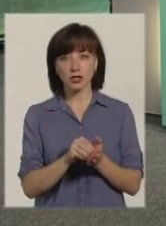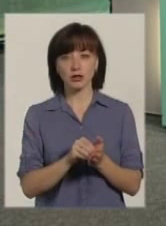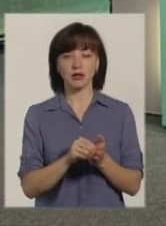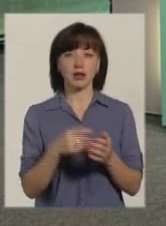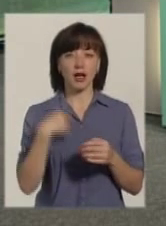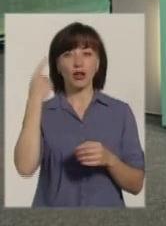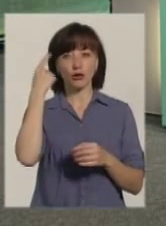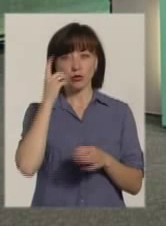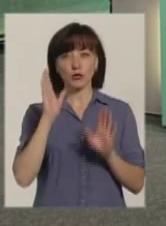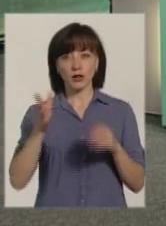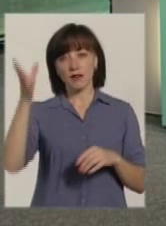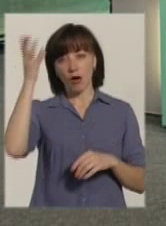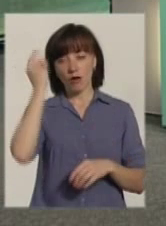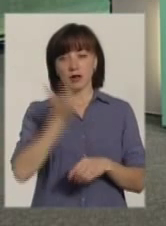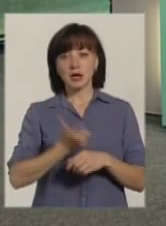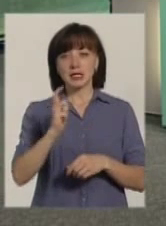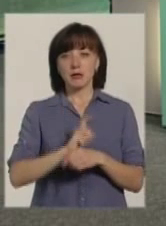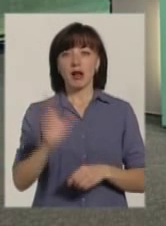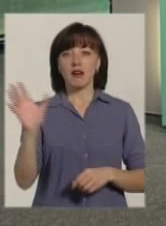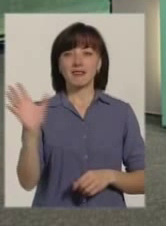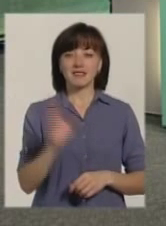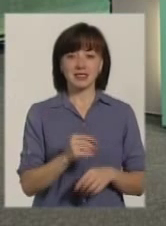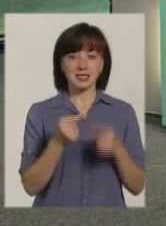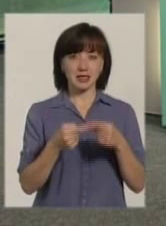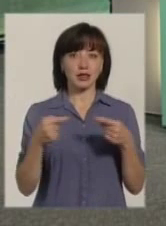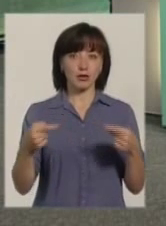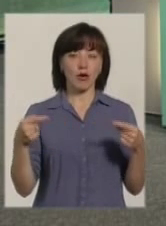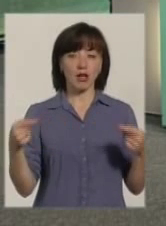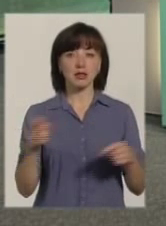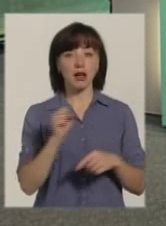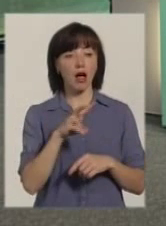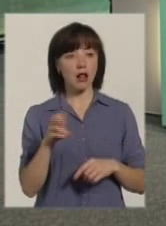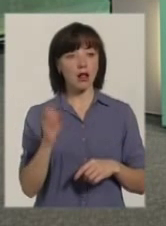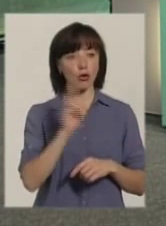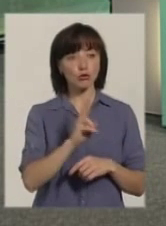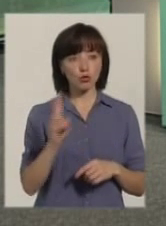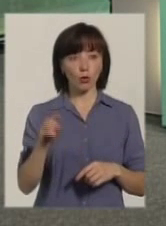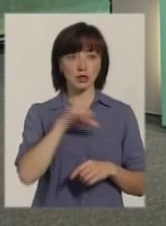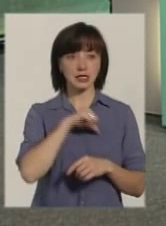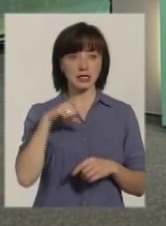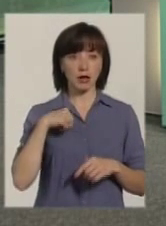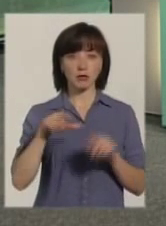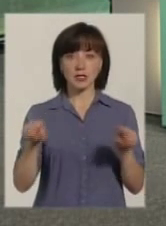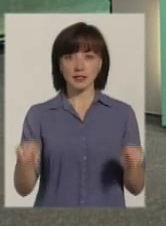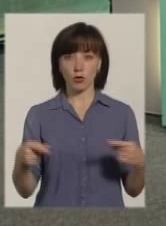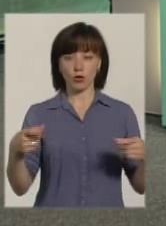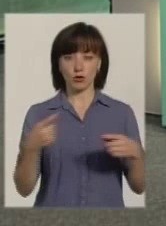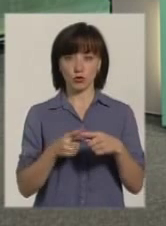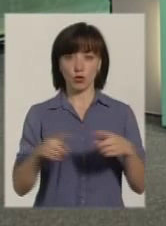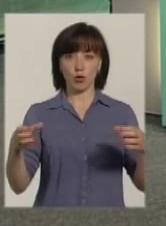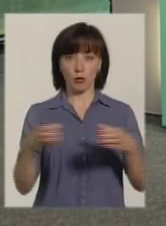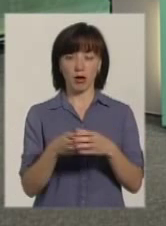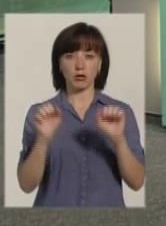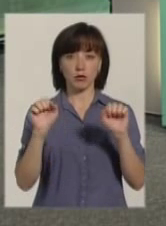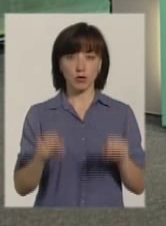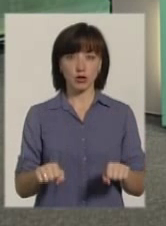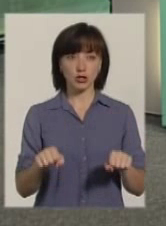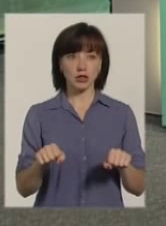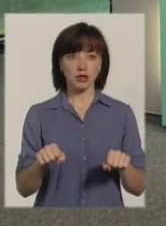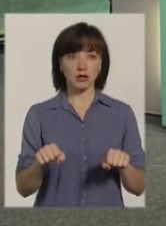Я думаю, що буде враховано максимально все, але тільки той, хто сам створює цю громаду, може врахувати